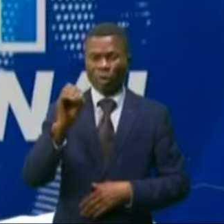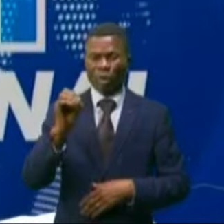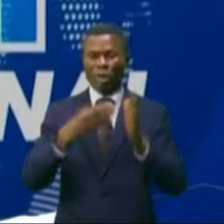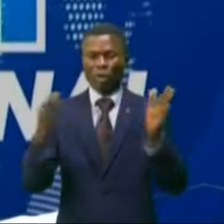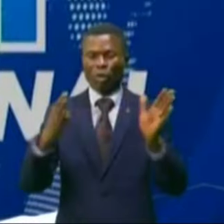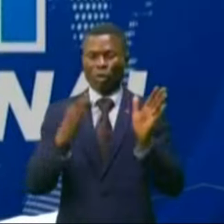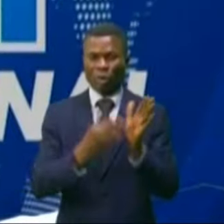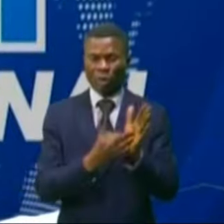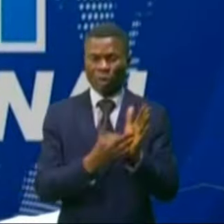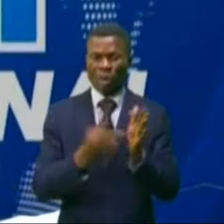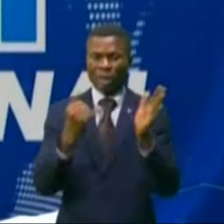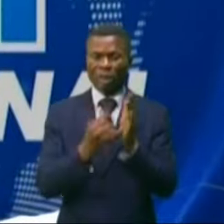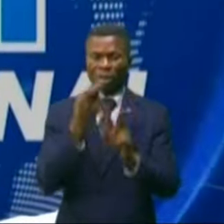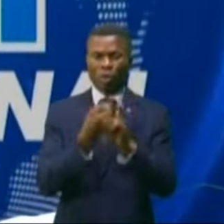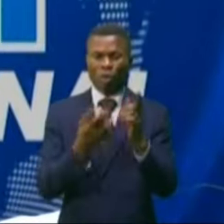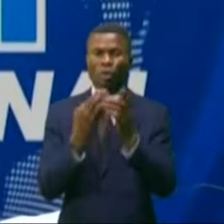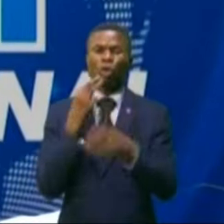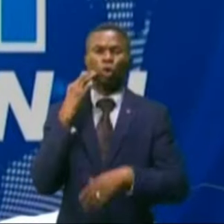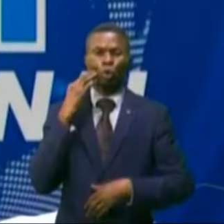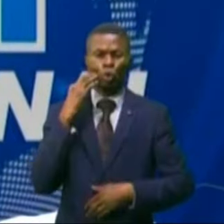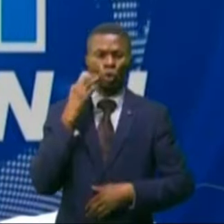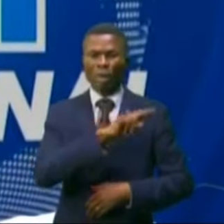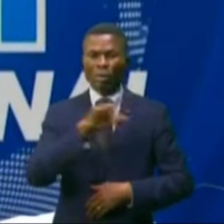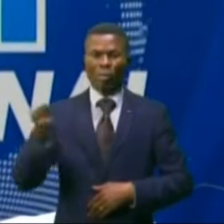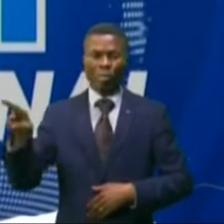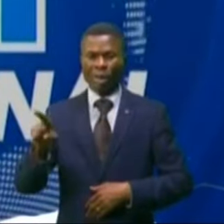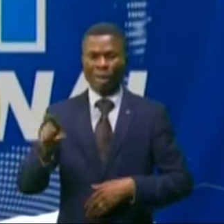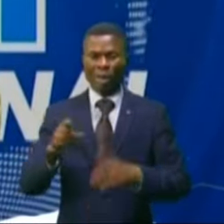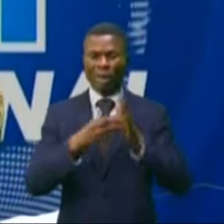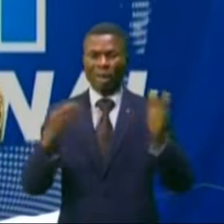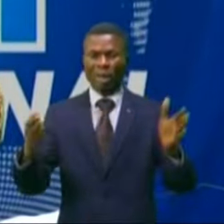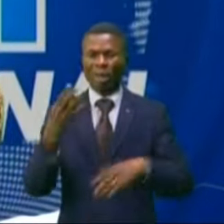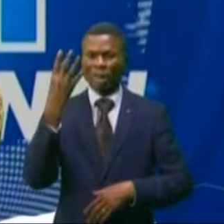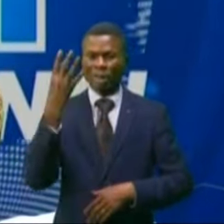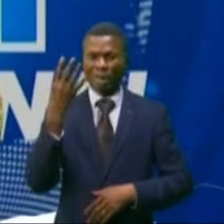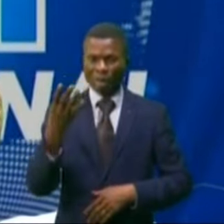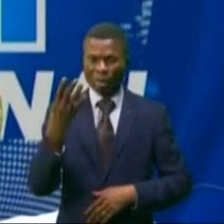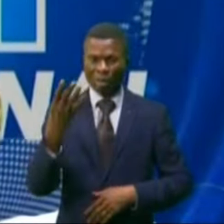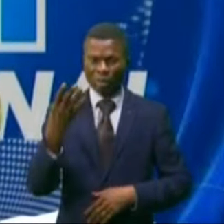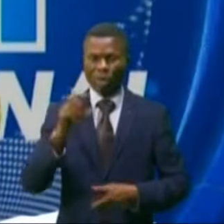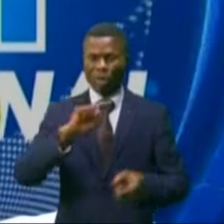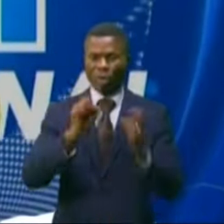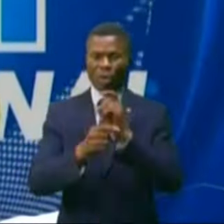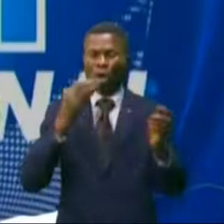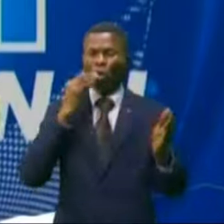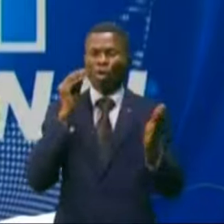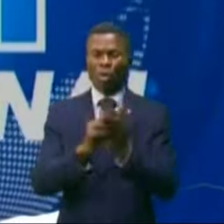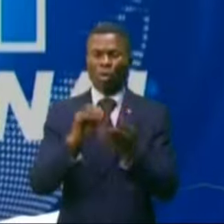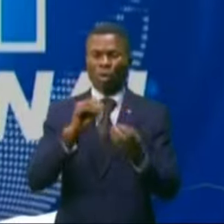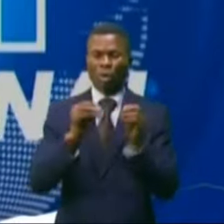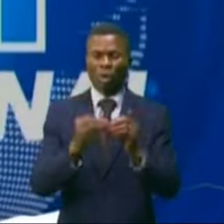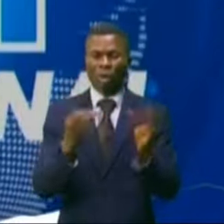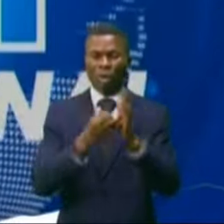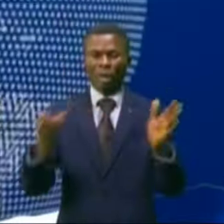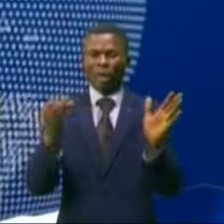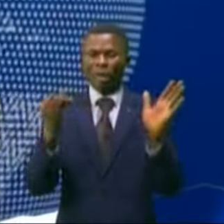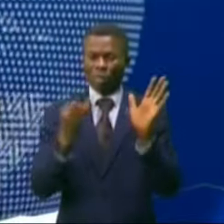74/098 du 6 juin 1974, révisée par l'ordonnance numéro